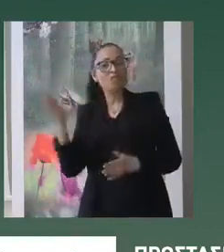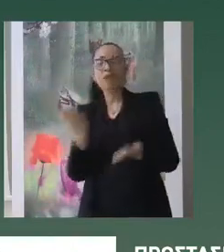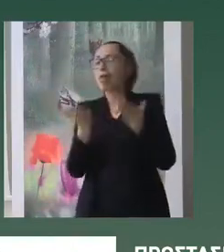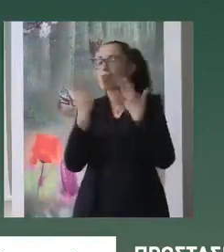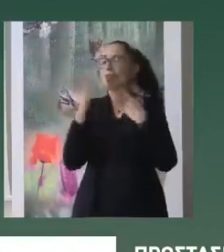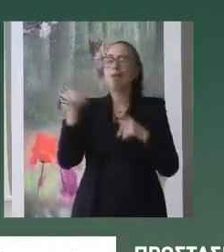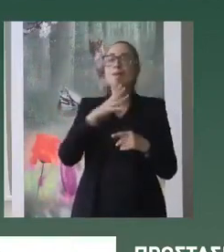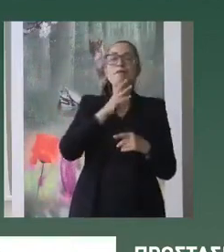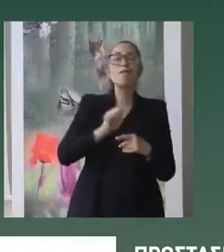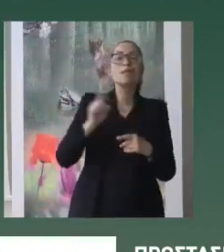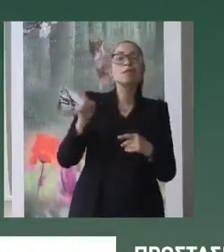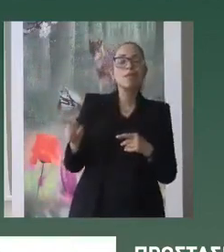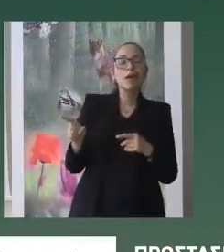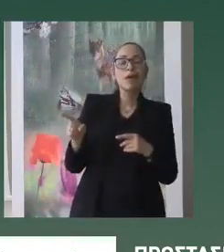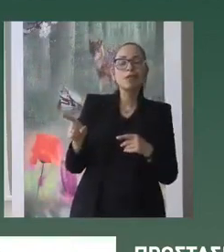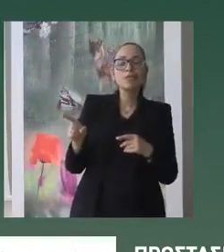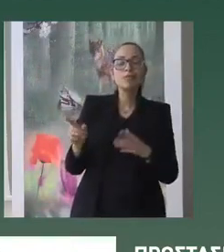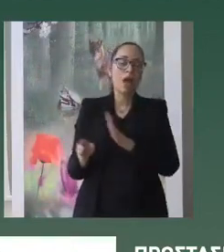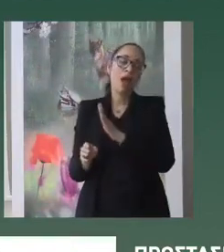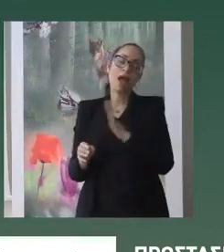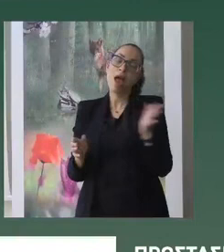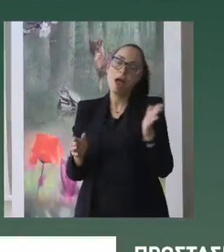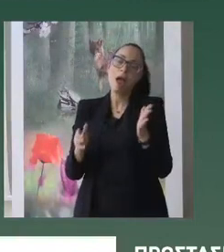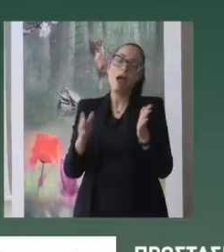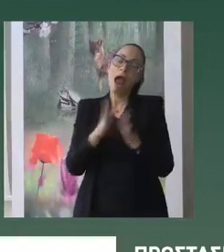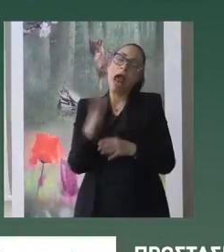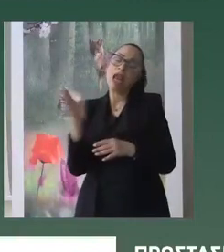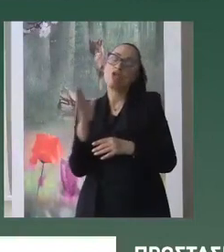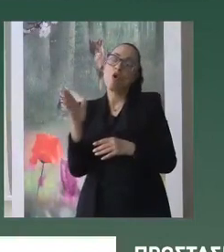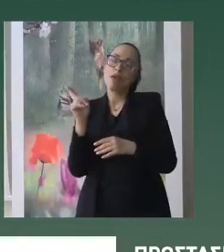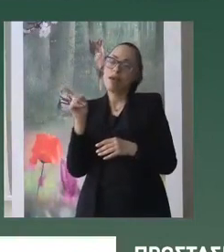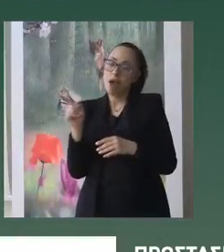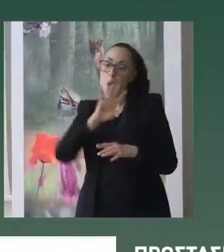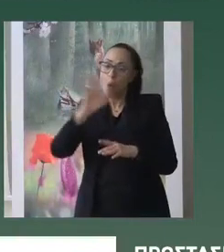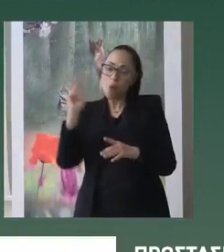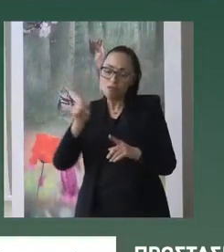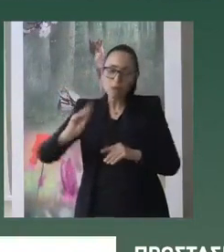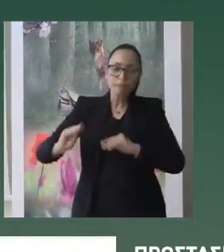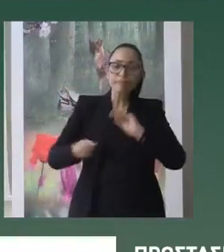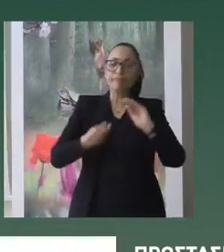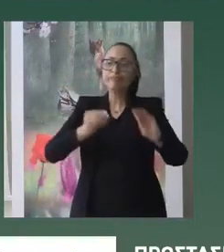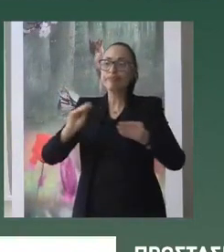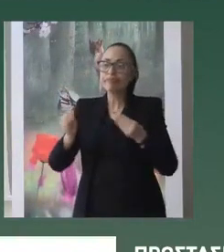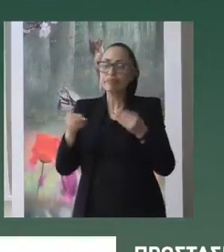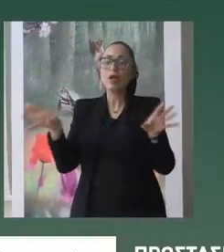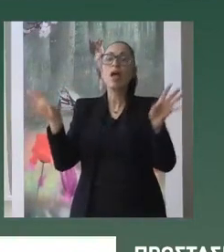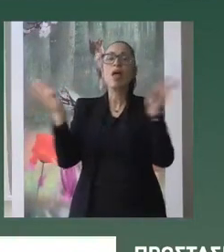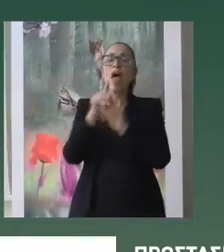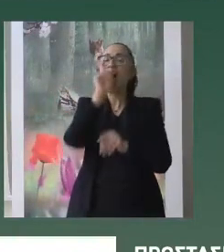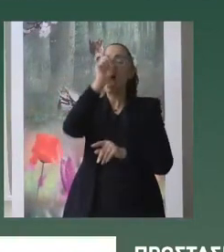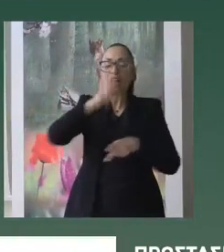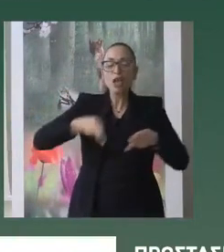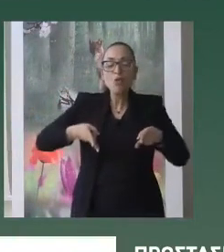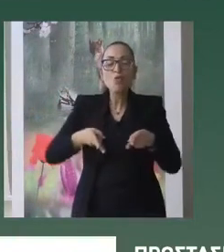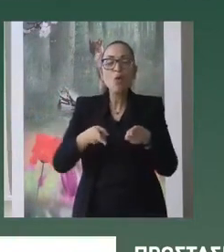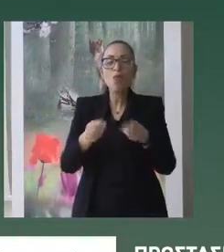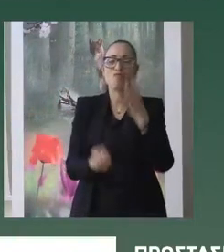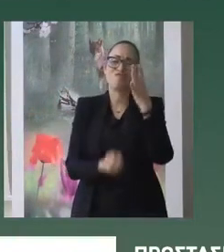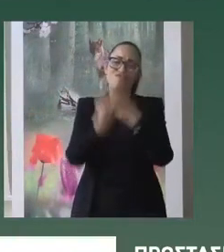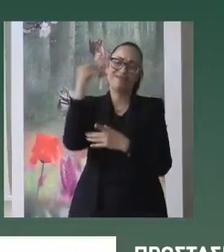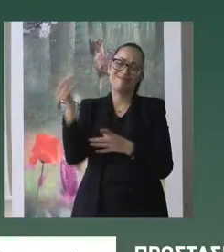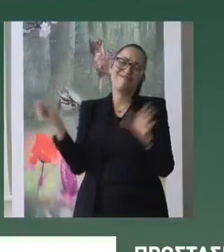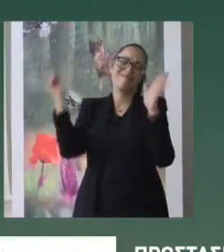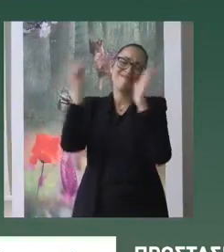Βενιζέλος. Εδώ δεξιά υπάρχει, δηλαδή ανατολικά έπρεπε να πω. Όλα αυτά δημιουργούνται κυρίως από την Αττική Οδό, ο νέος άξονας της